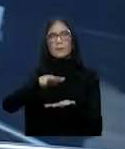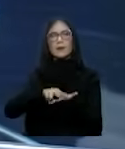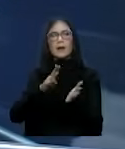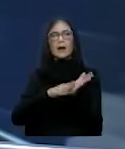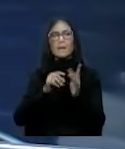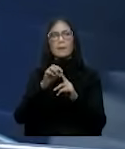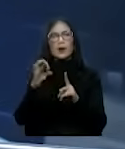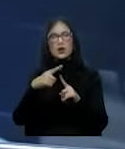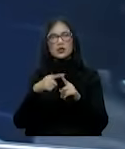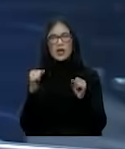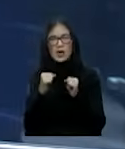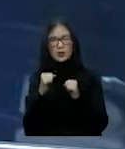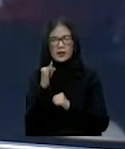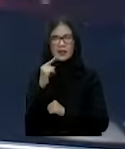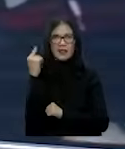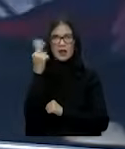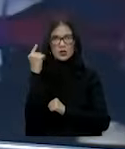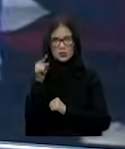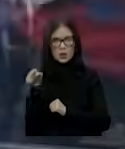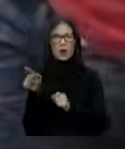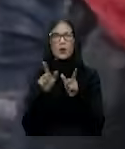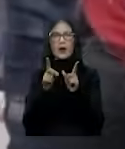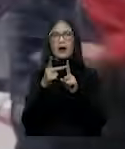darurat internasional oleh WHO.